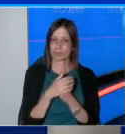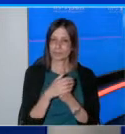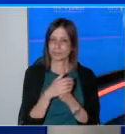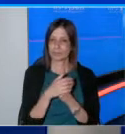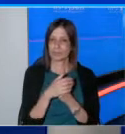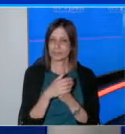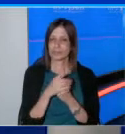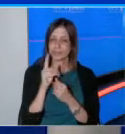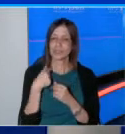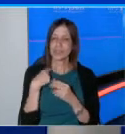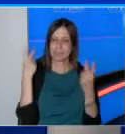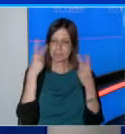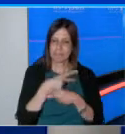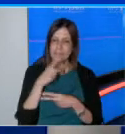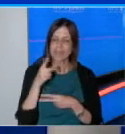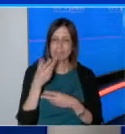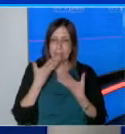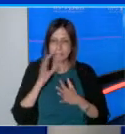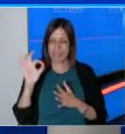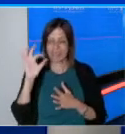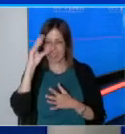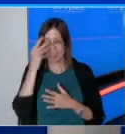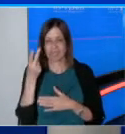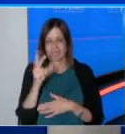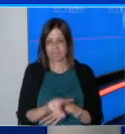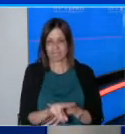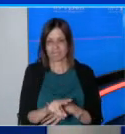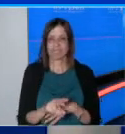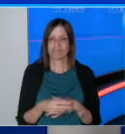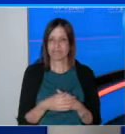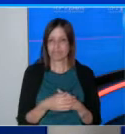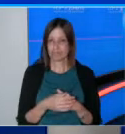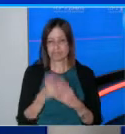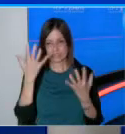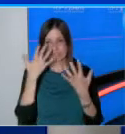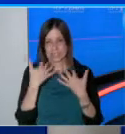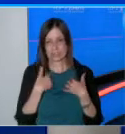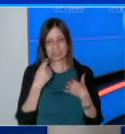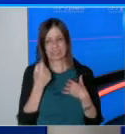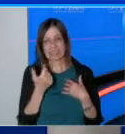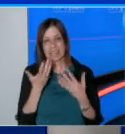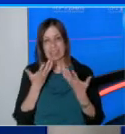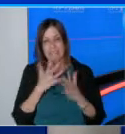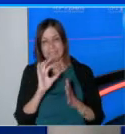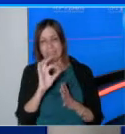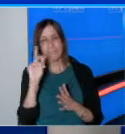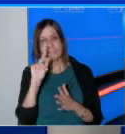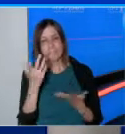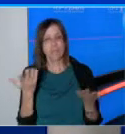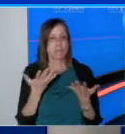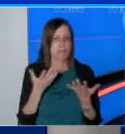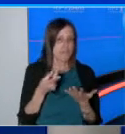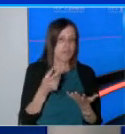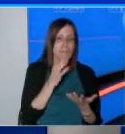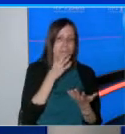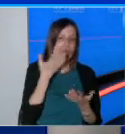וואטפה, אני מבין שאת שכלת את בנך? כן. ספרי לנו קצת על בנך, מי הוא, מאיפה הוא,